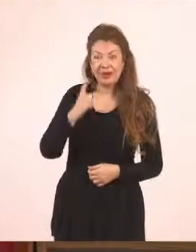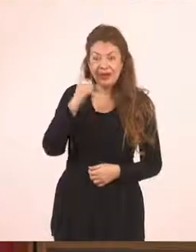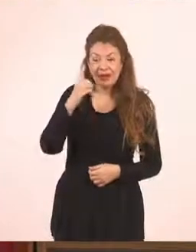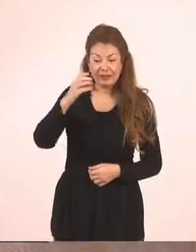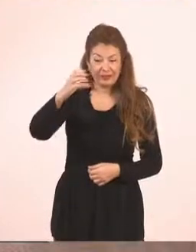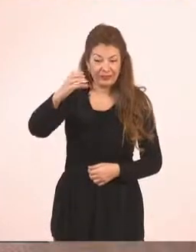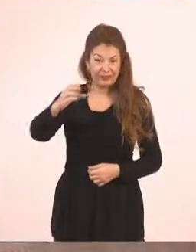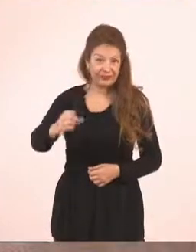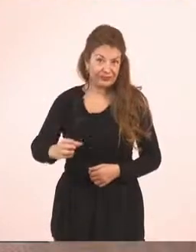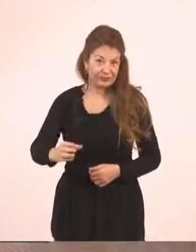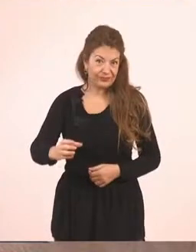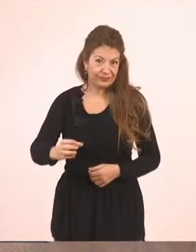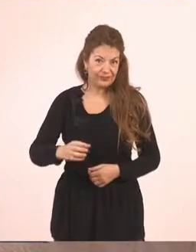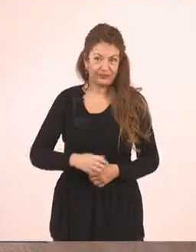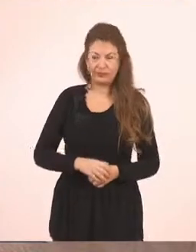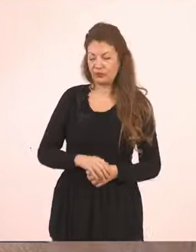Όχι.